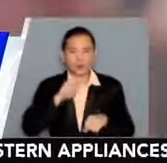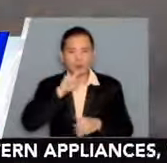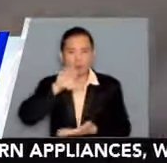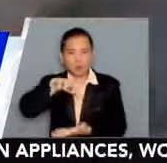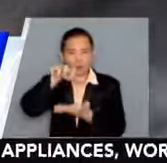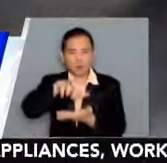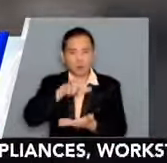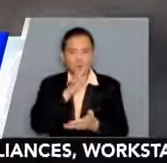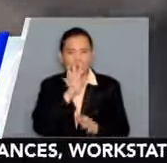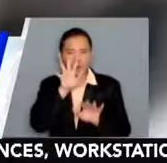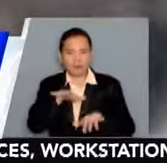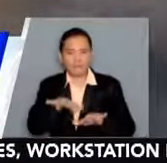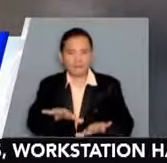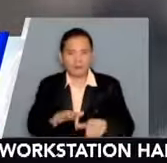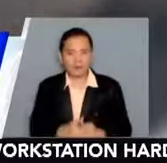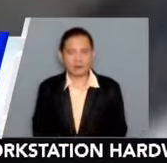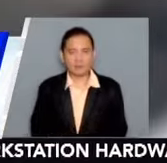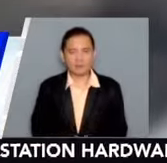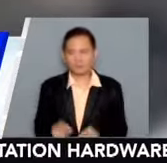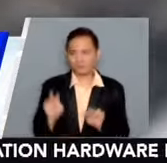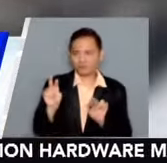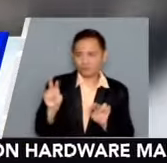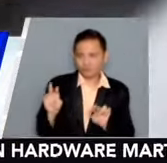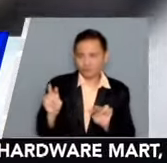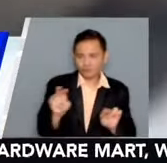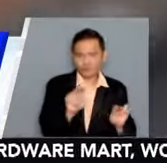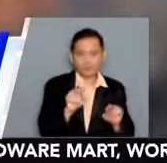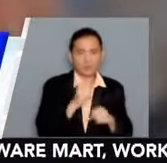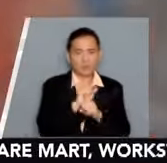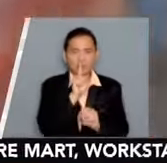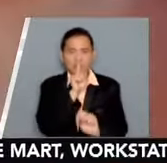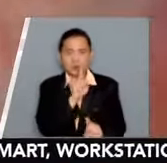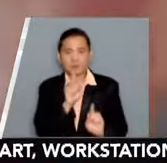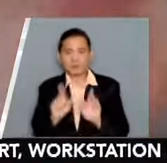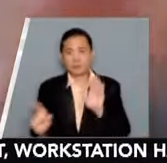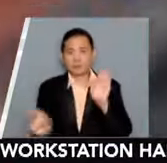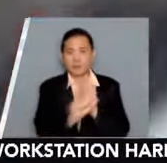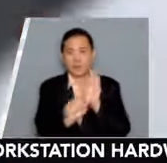ginagawang monitoring ng bantay dagat sa lugar para maiwasan ang illegal na pangingisda.